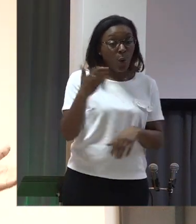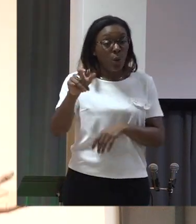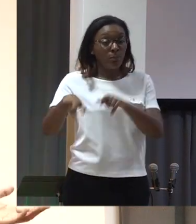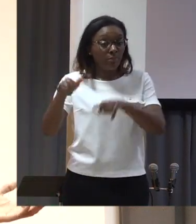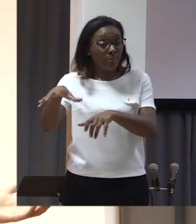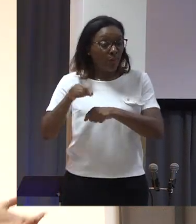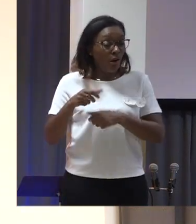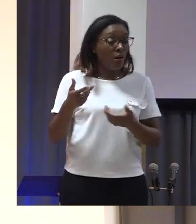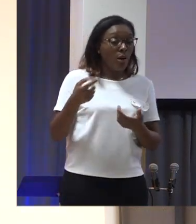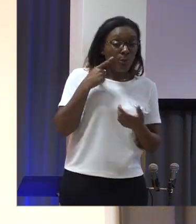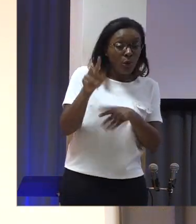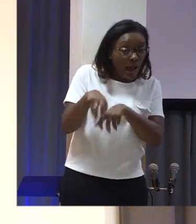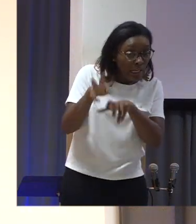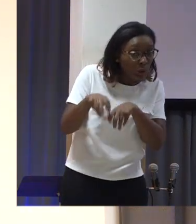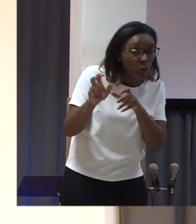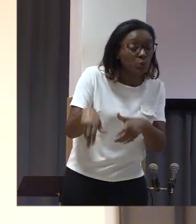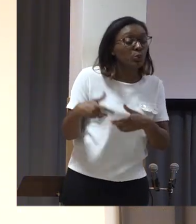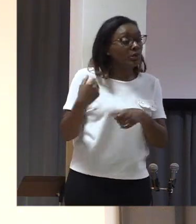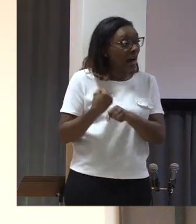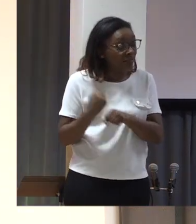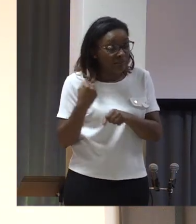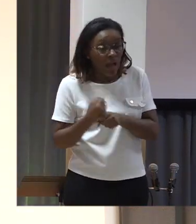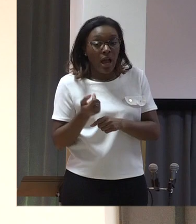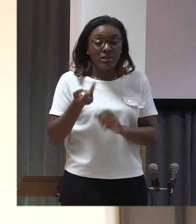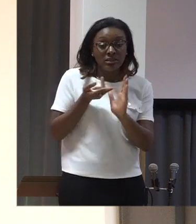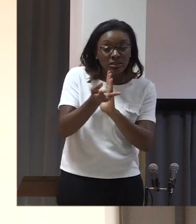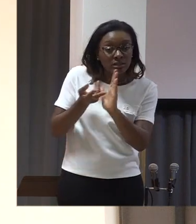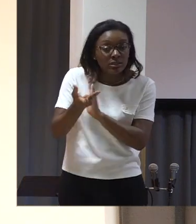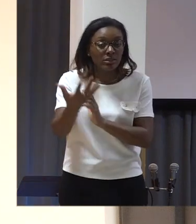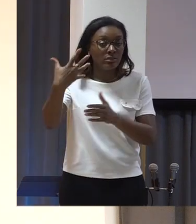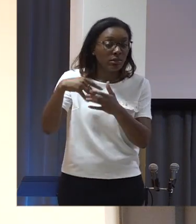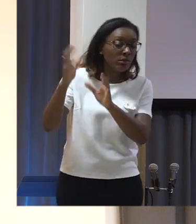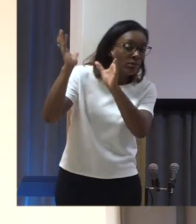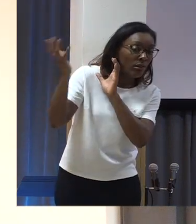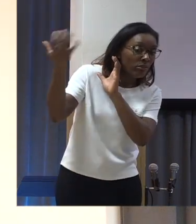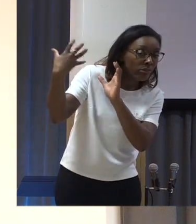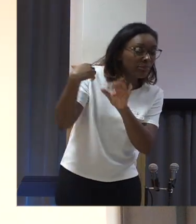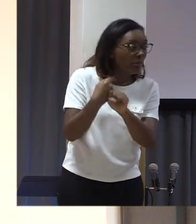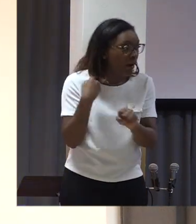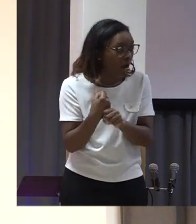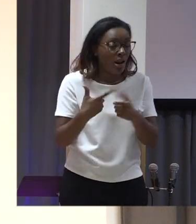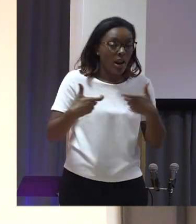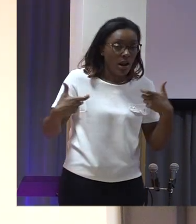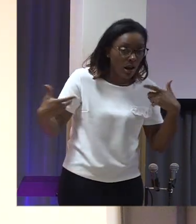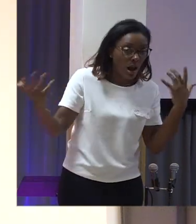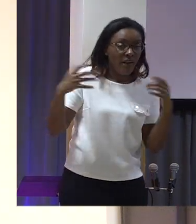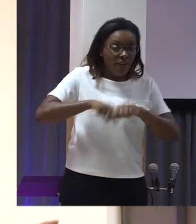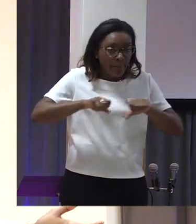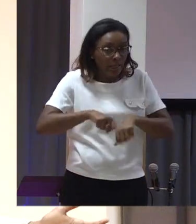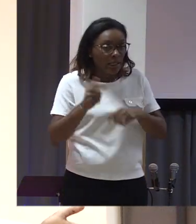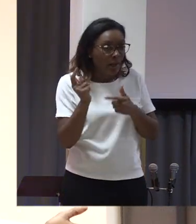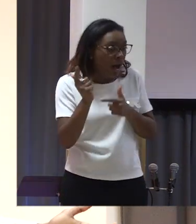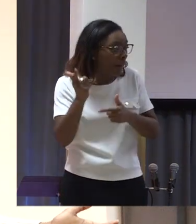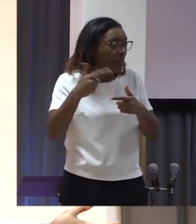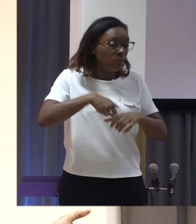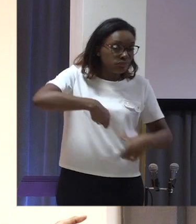pour labourer ses champs et récolter ses moissons ou pour fabriquer ses armes et l'équipement de ses chars. Il prendra